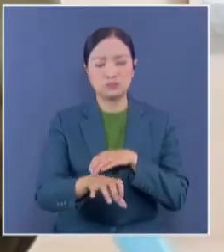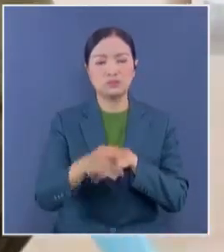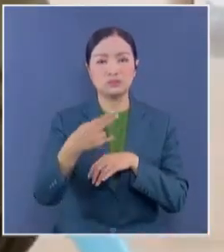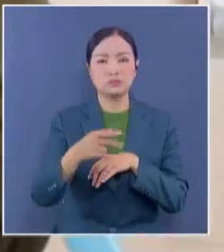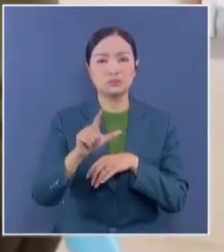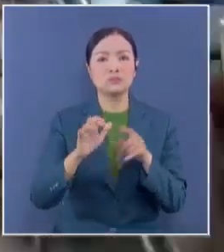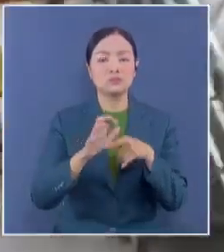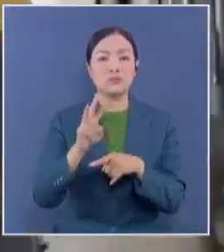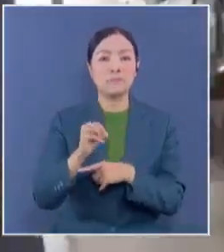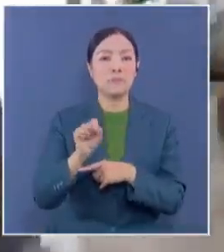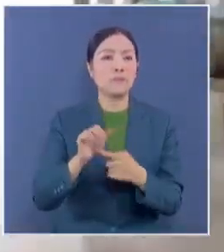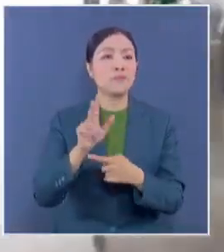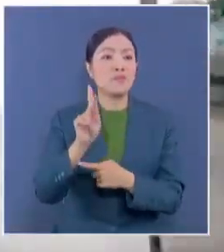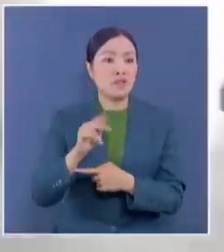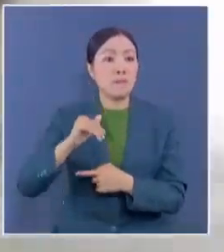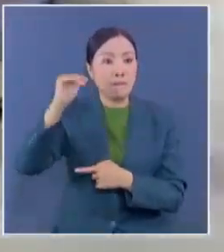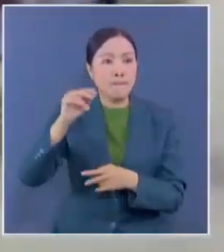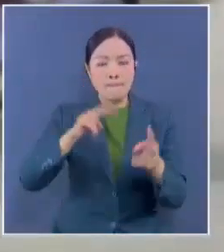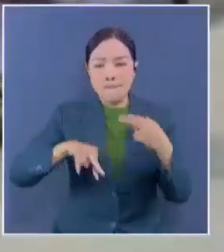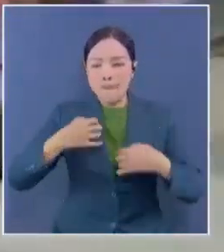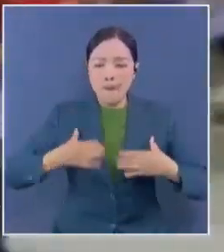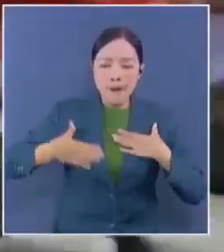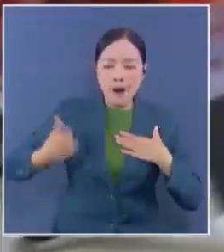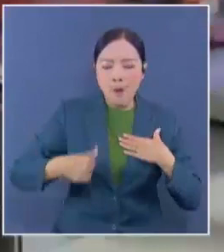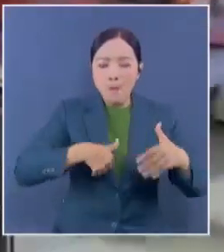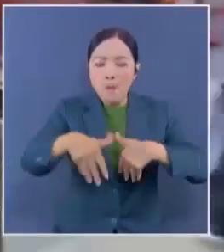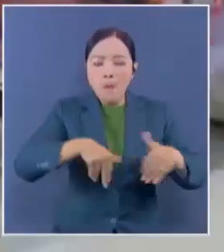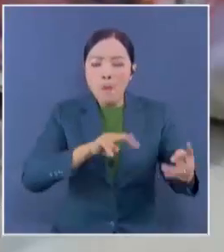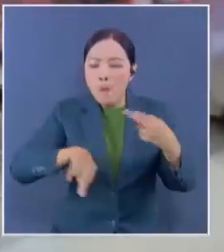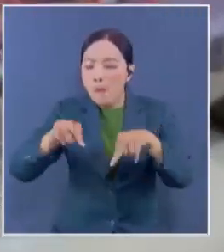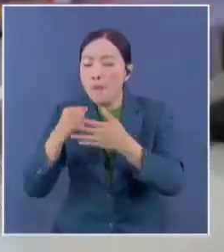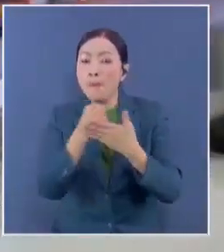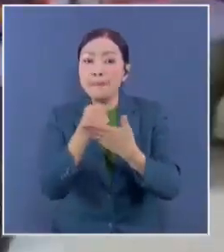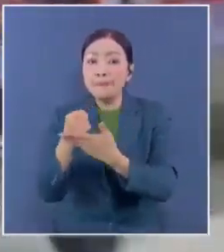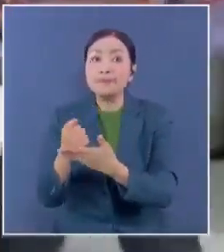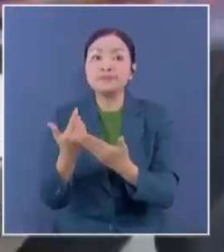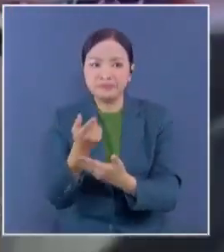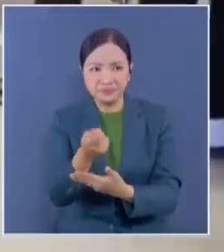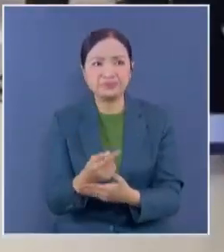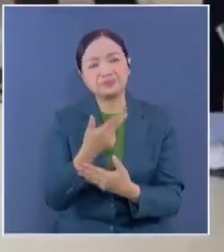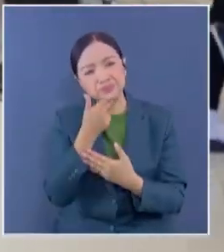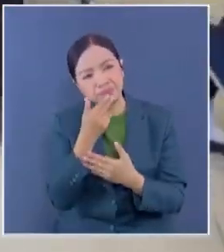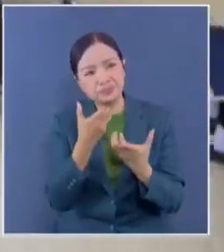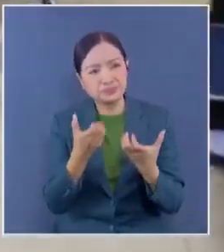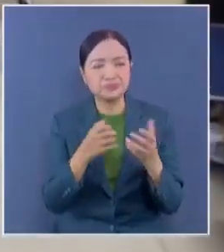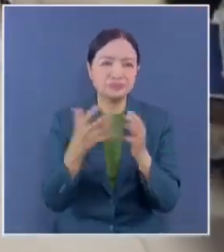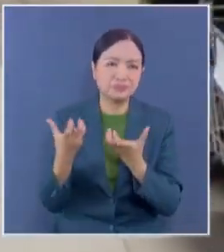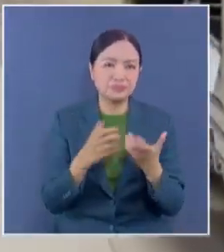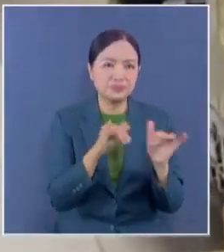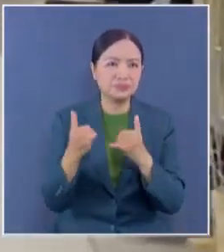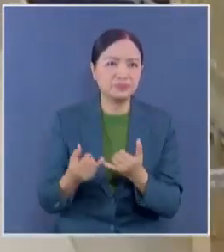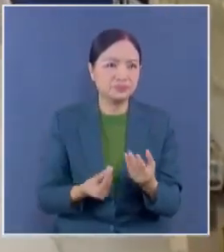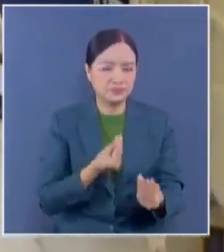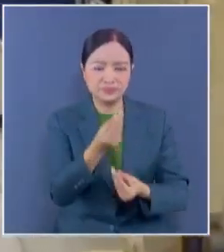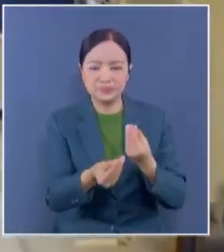พี่ๆเขาเนี่ยนอกจากจะดูแลความทุกข์ร้อนของพี่น้องประชาชนแล้วนะครับก็ยังเอาขนมเอาของเล่นไปแจกให้กับเ